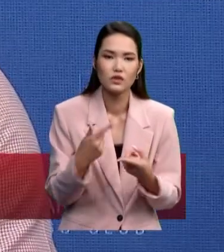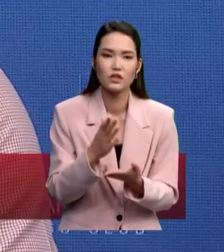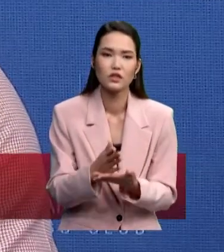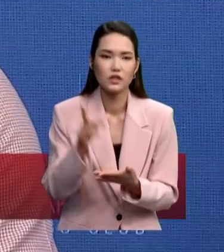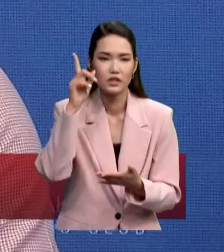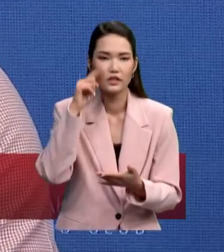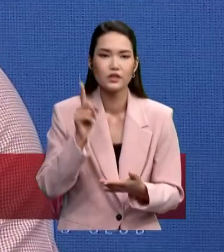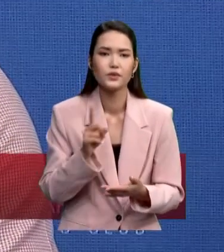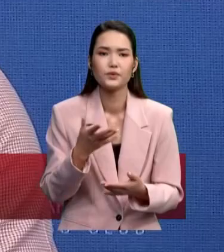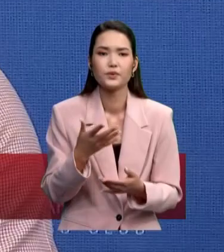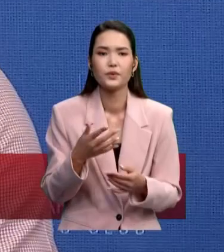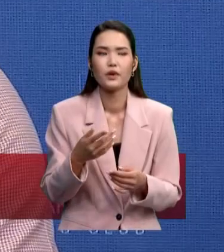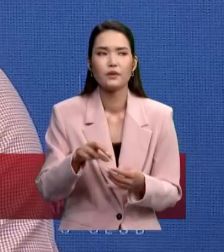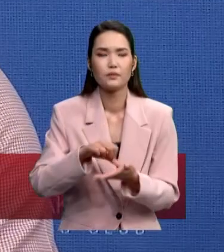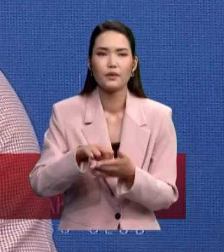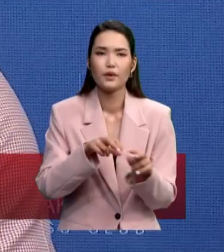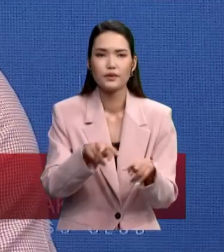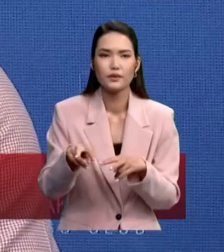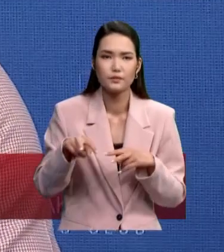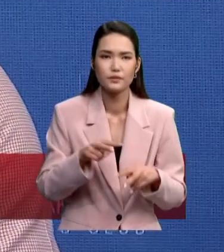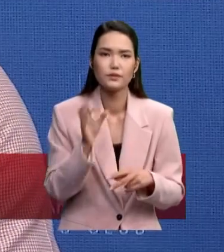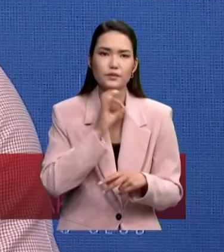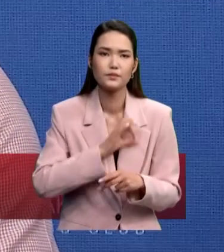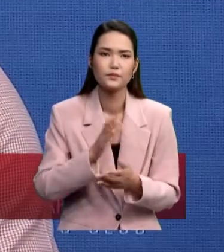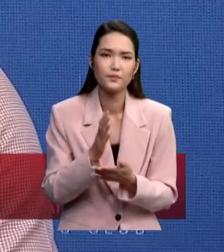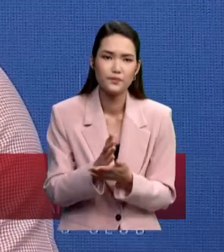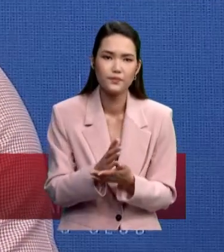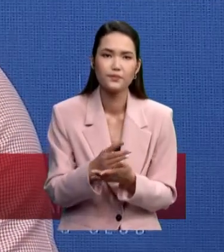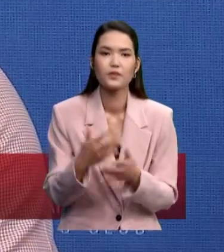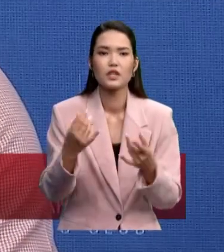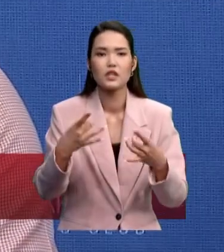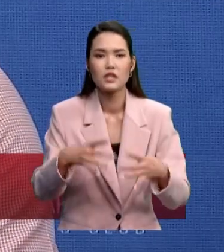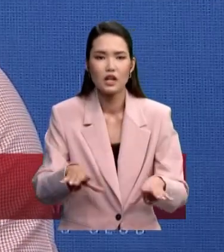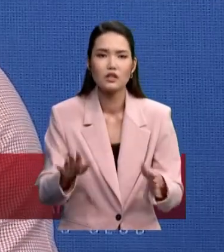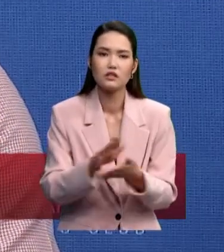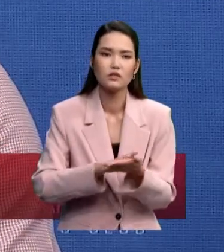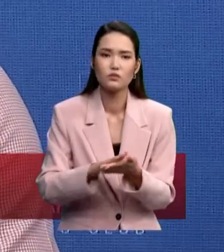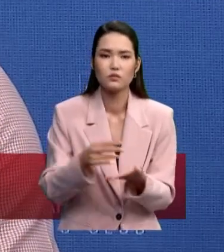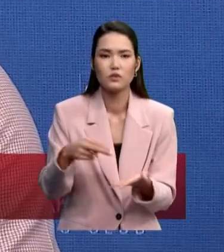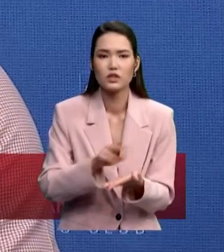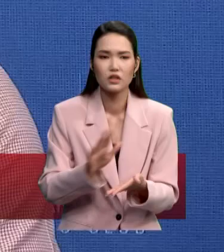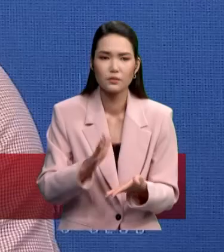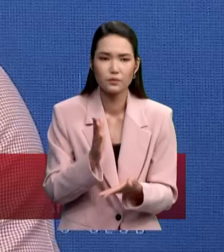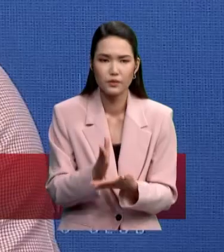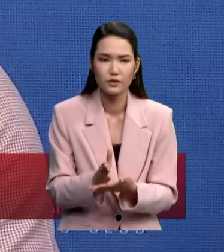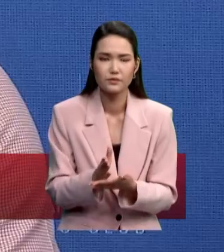политического совета партии с грубыми нарушениями устава, репрессии в отношении ряда областных филиалов,